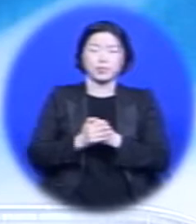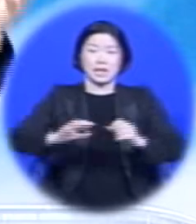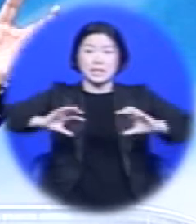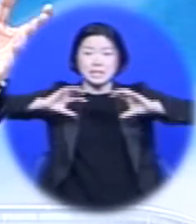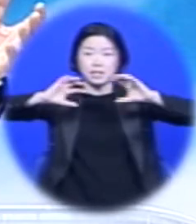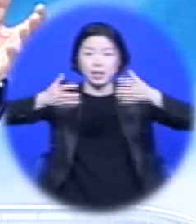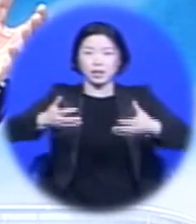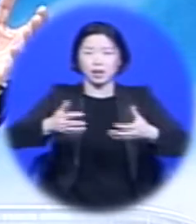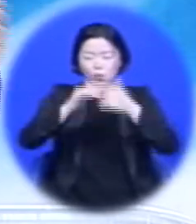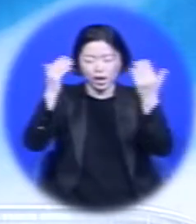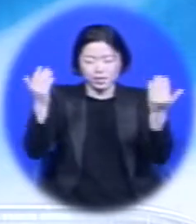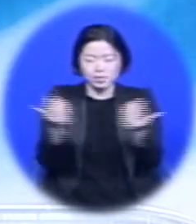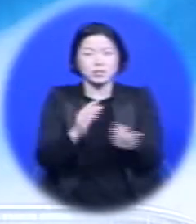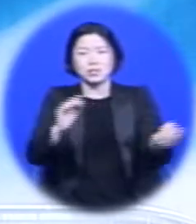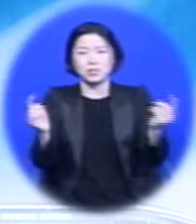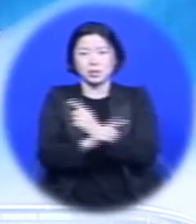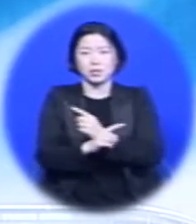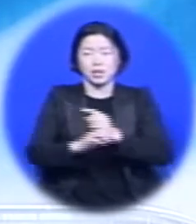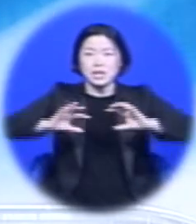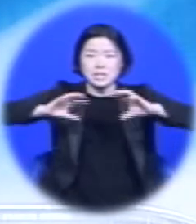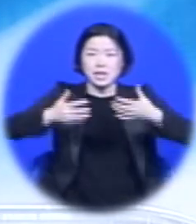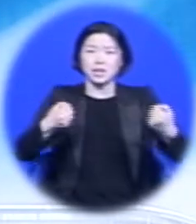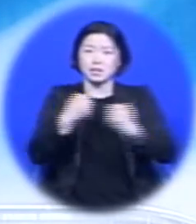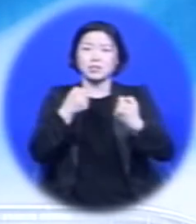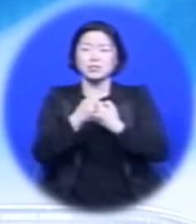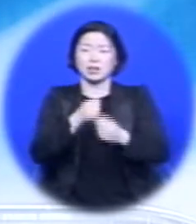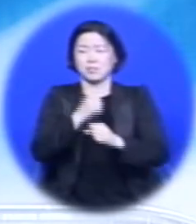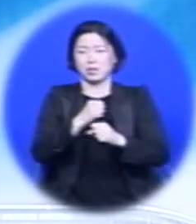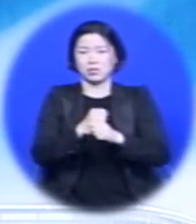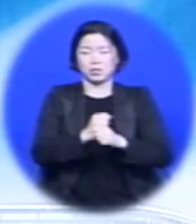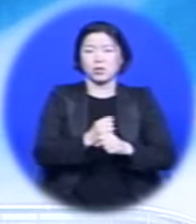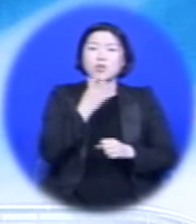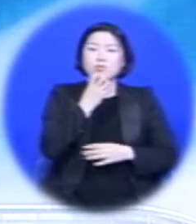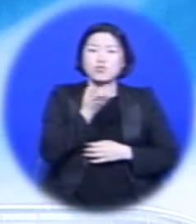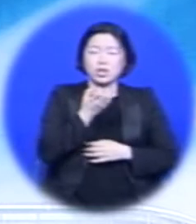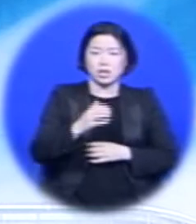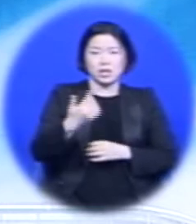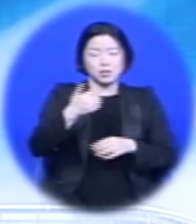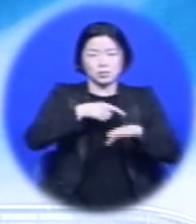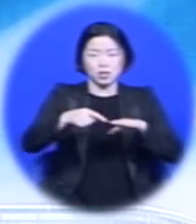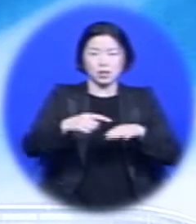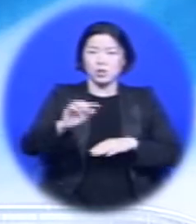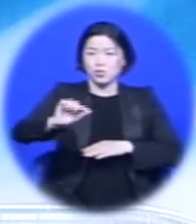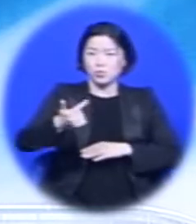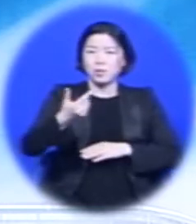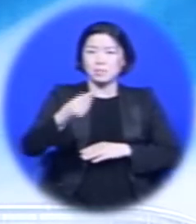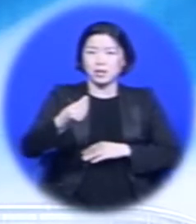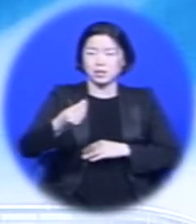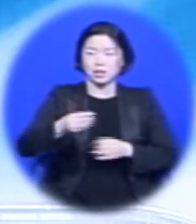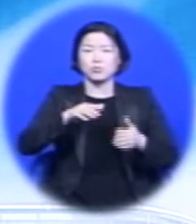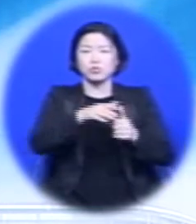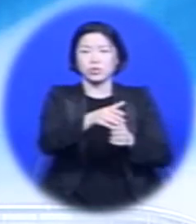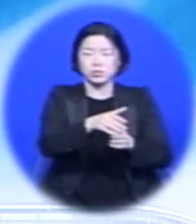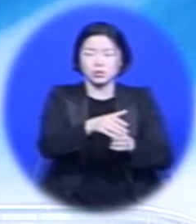세계가 뒤집어졌습니다. 세계 전쟁을 일으켰습니다. 유대인 600만을 학살했습니다. 그가